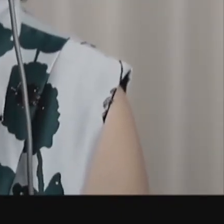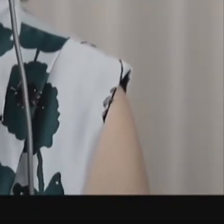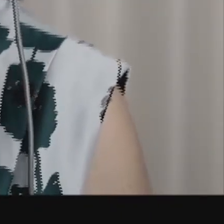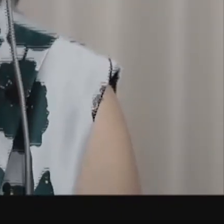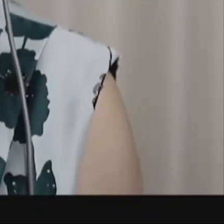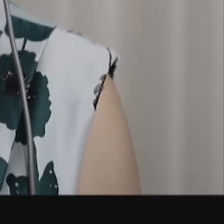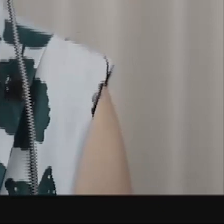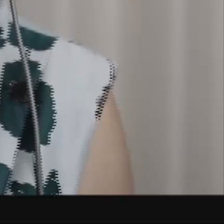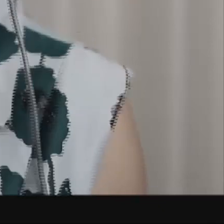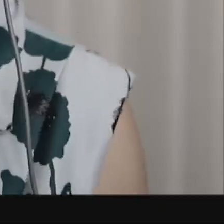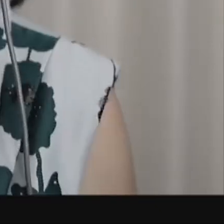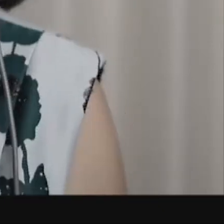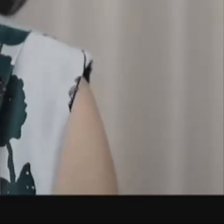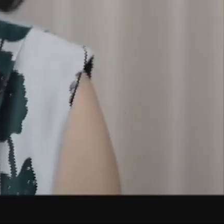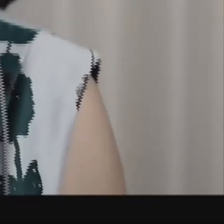harus